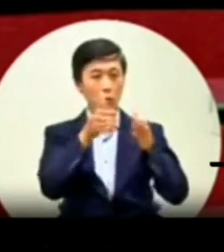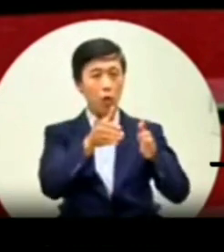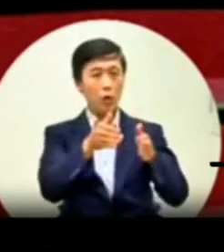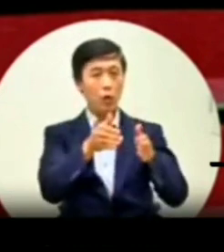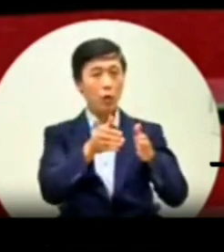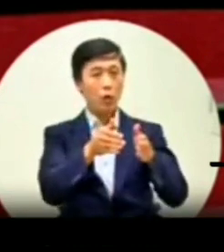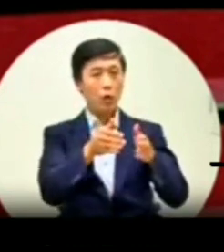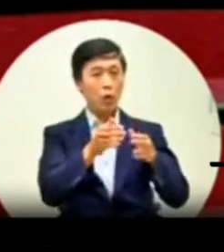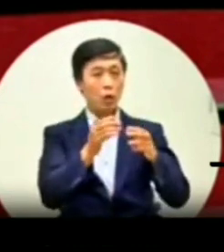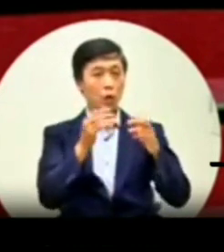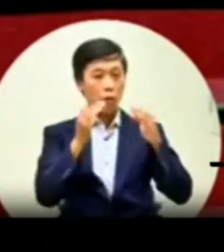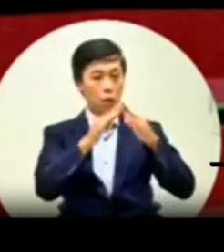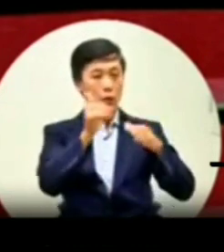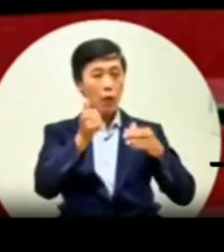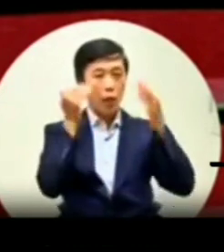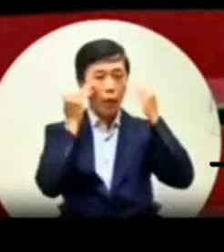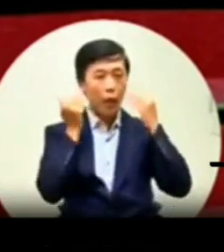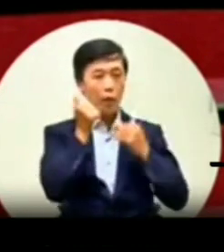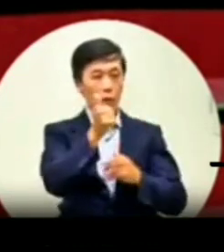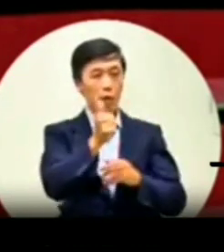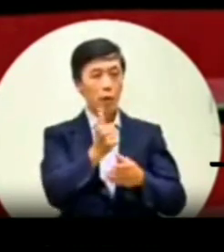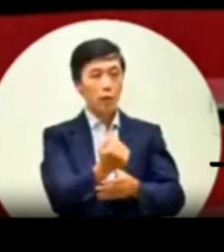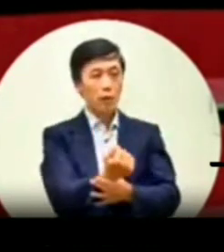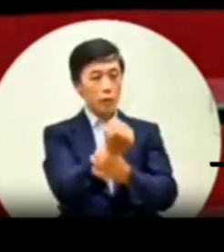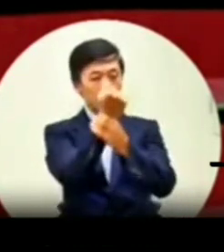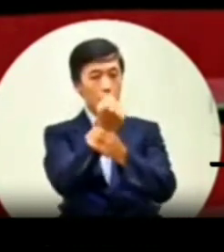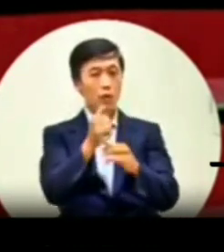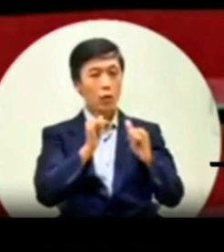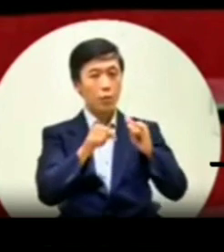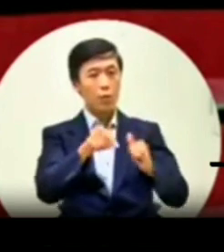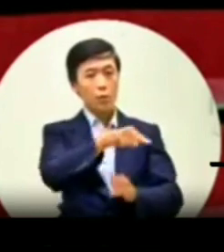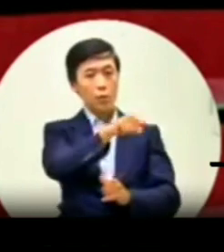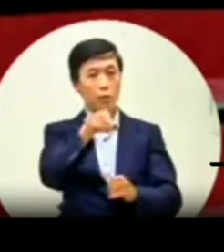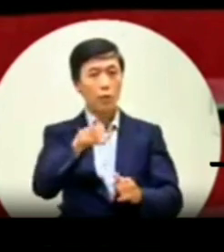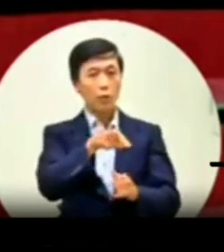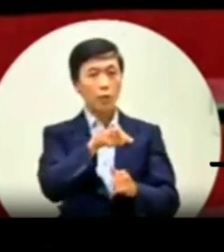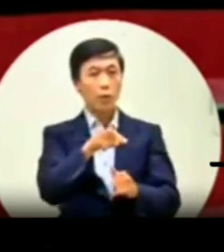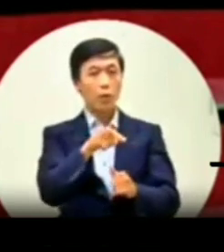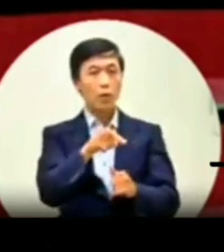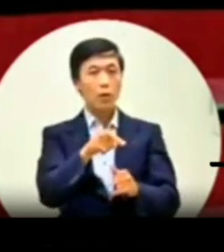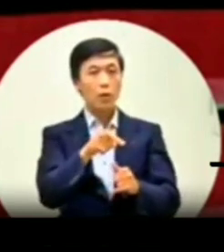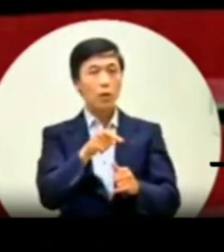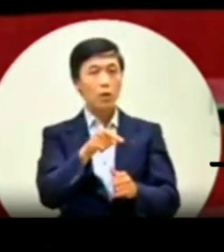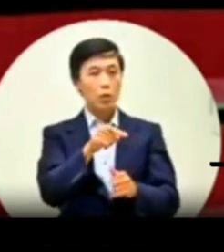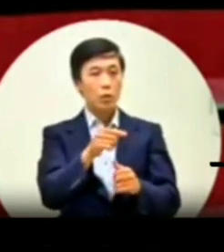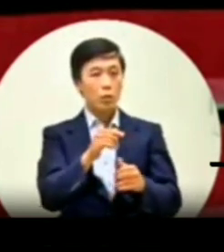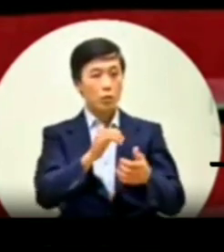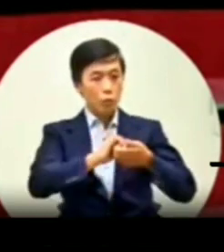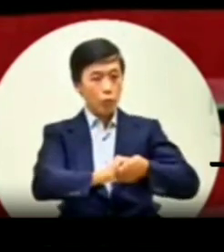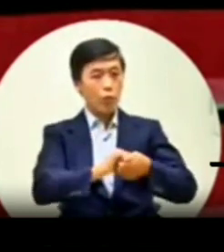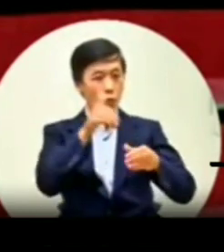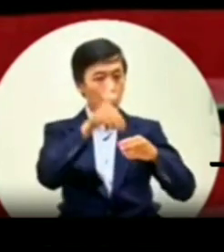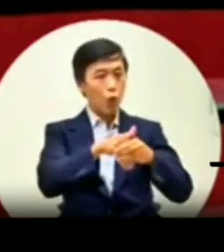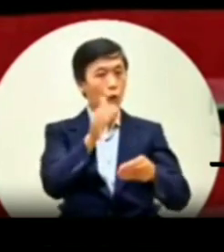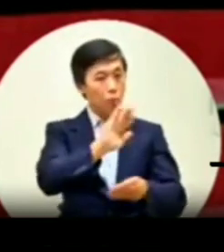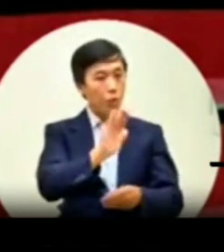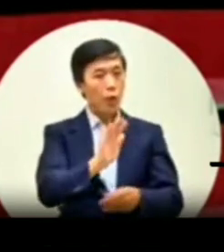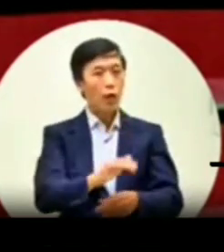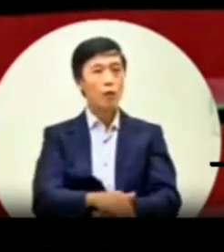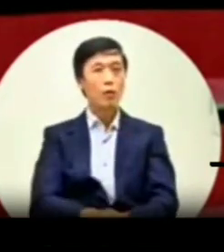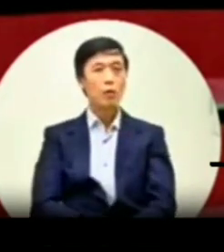持韩国瑜韩市长的所有支持者决定不投票的这个部分？所以